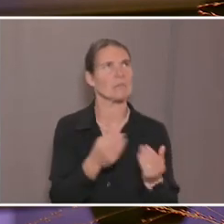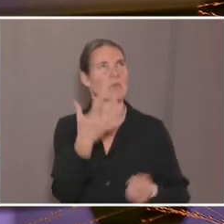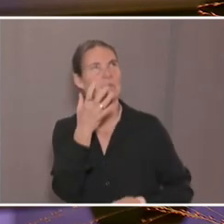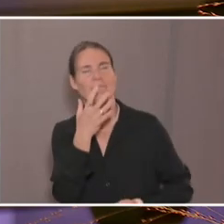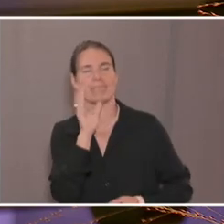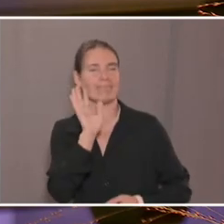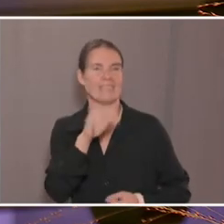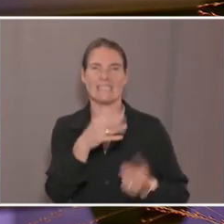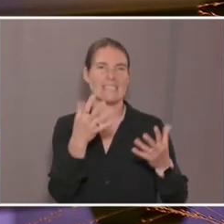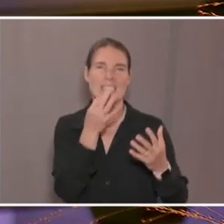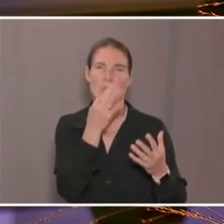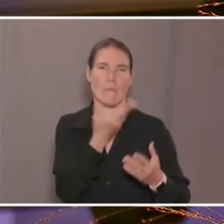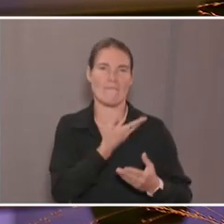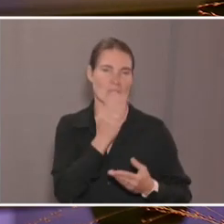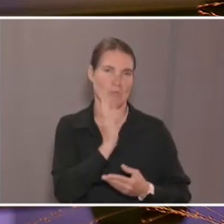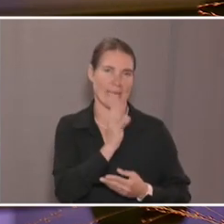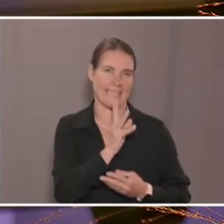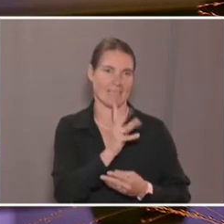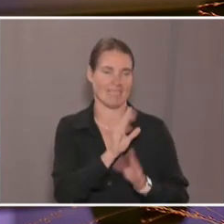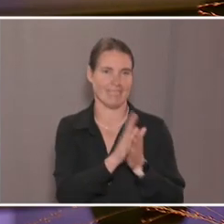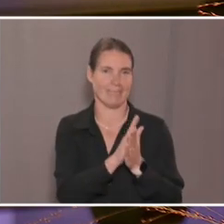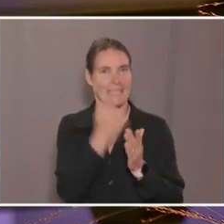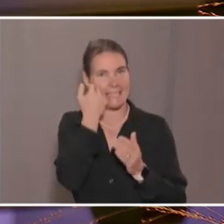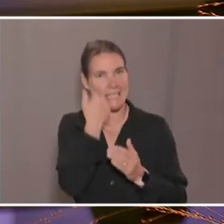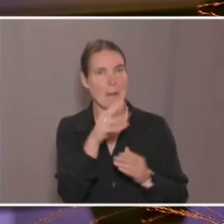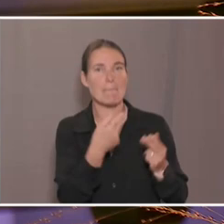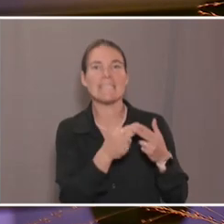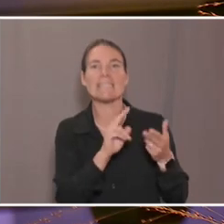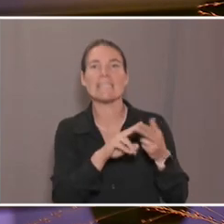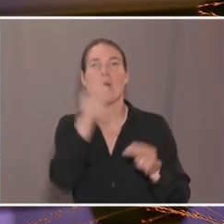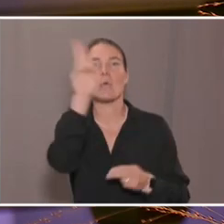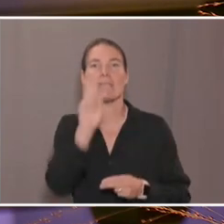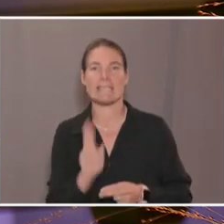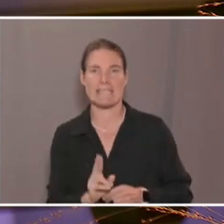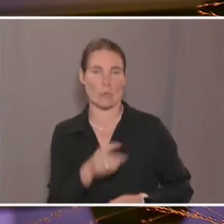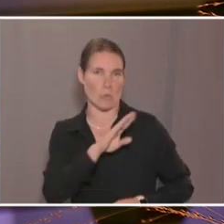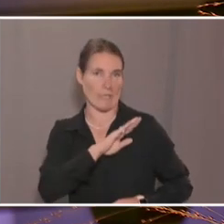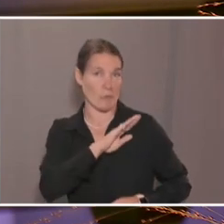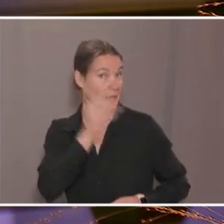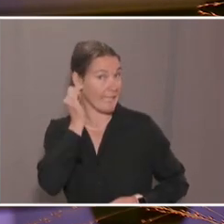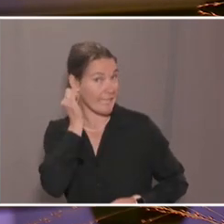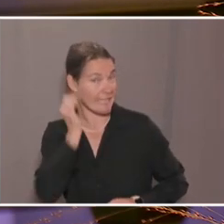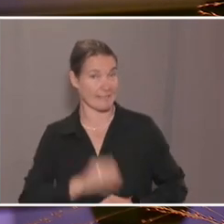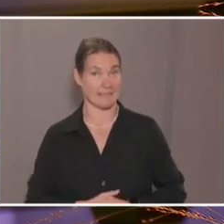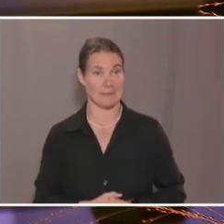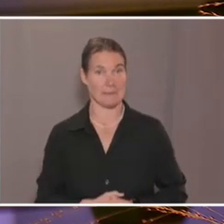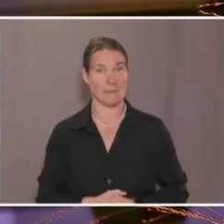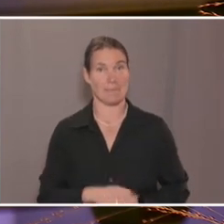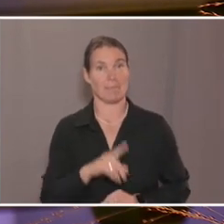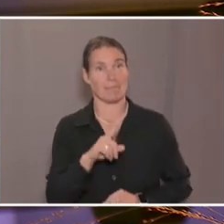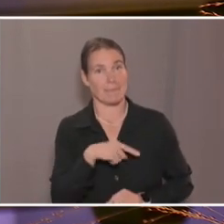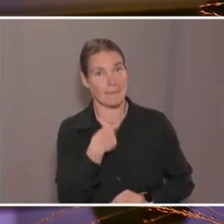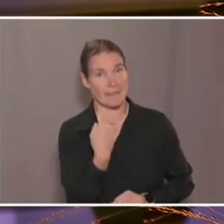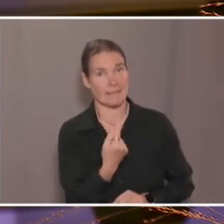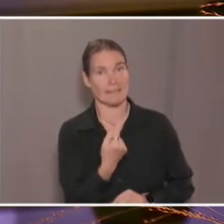10 Minuten völlig ausgeschöpft. Bitte, liebe Mitglieder unserer Universität, liebe Kolleginnen und Kollegen, ich werde Sie summarisch begrüßen,